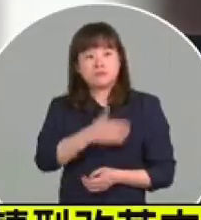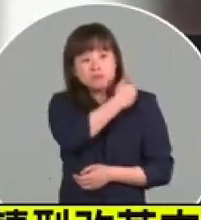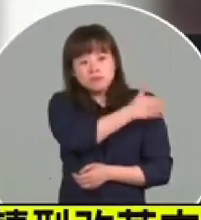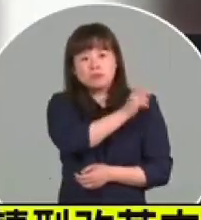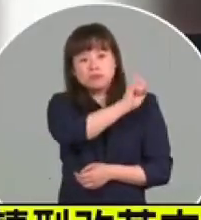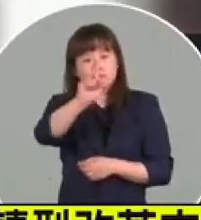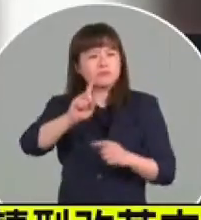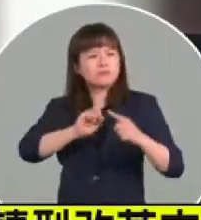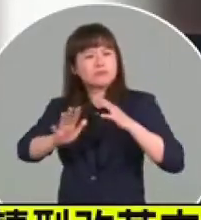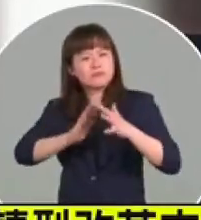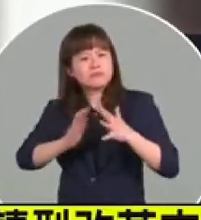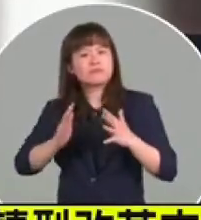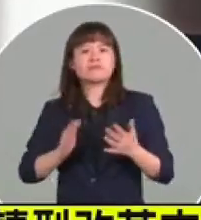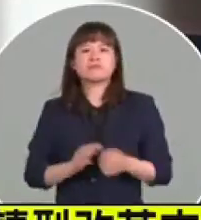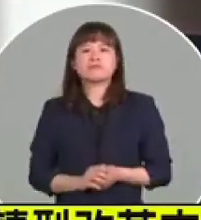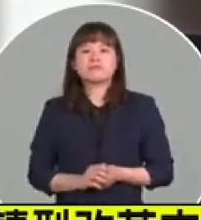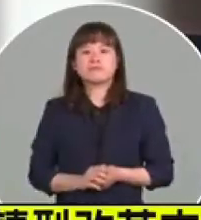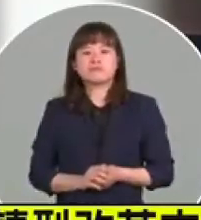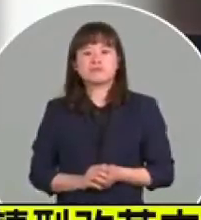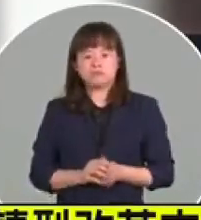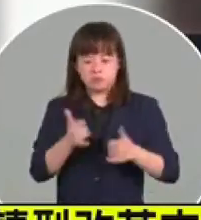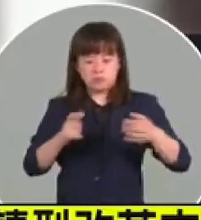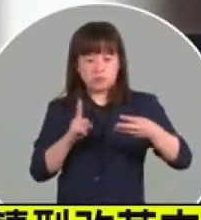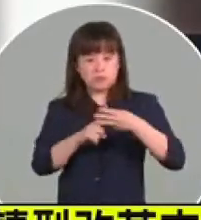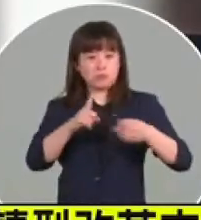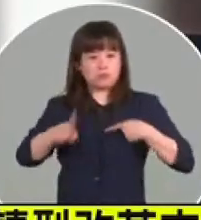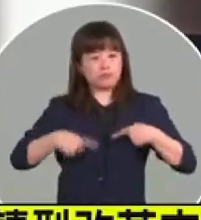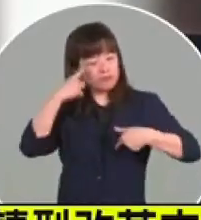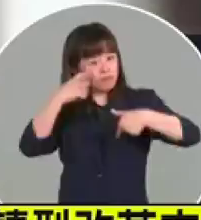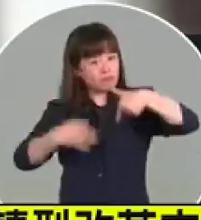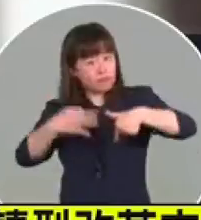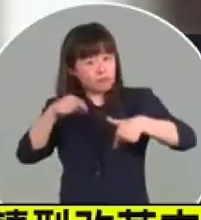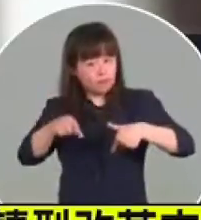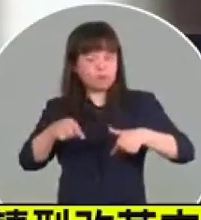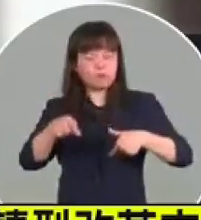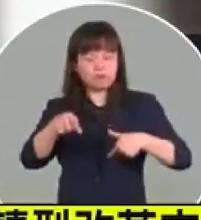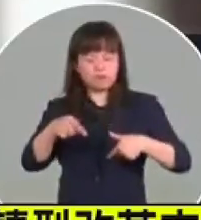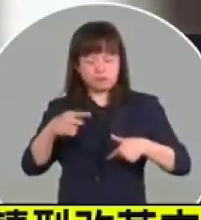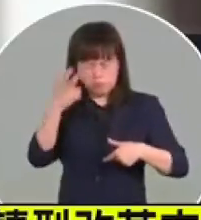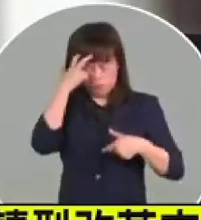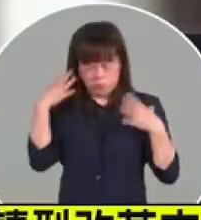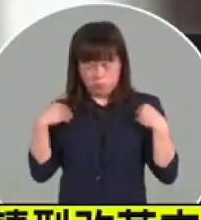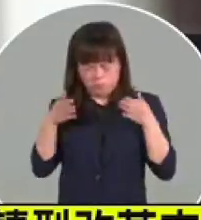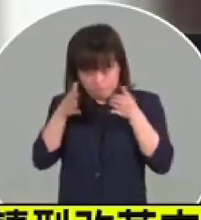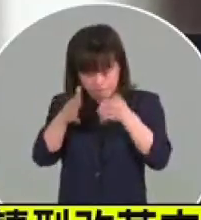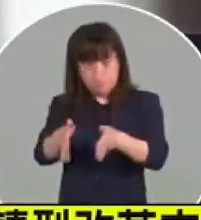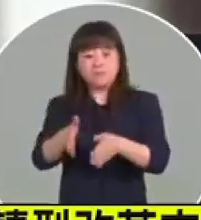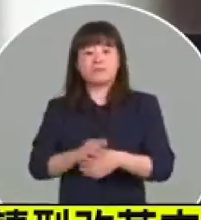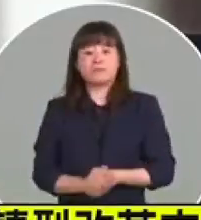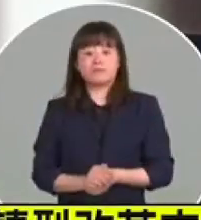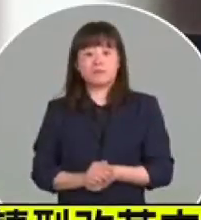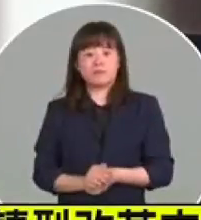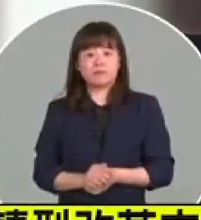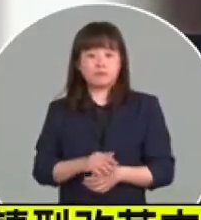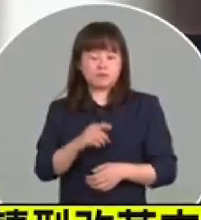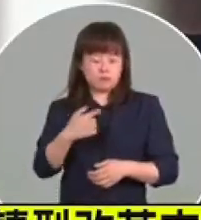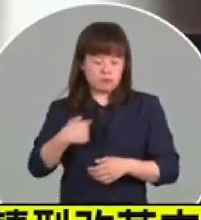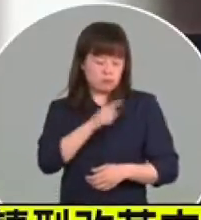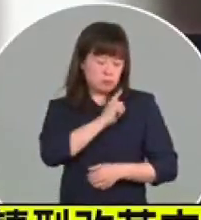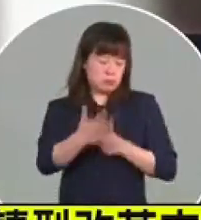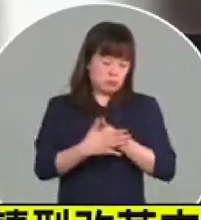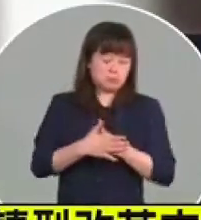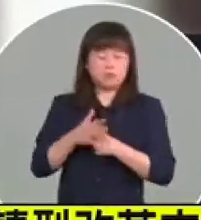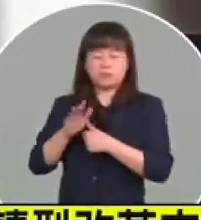不论什么样的挑战，民主自由的价值一直是我们的坚持，自助助